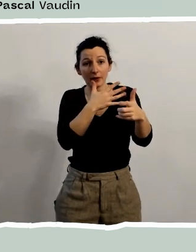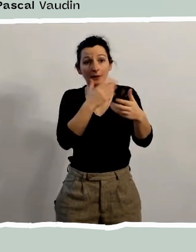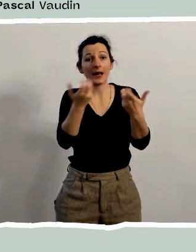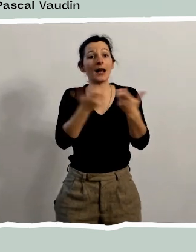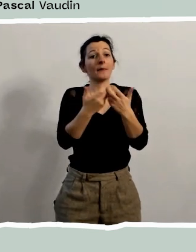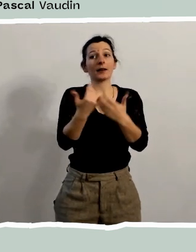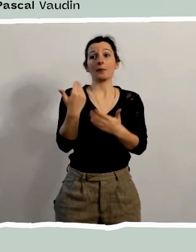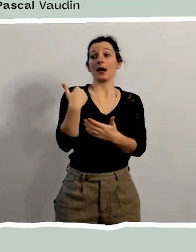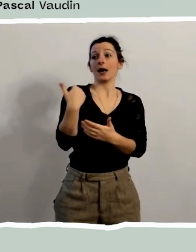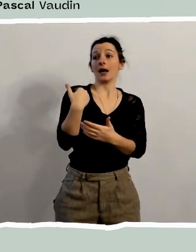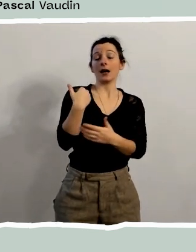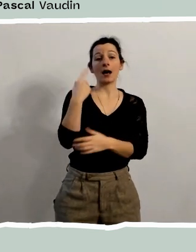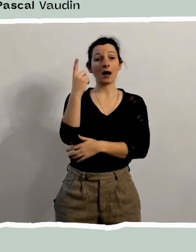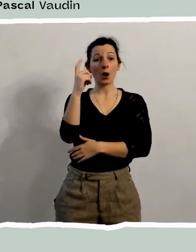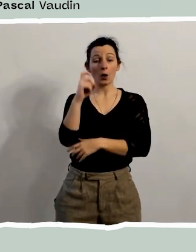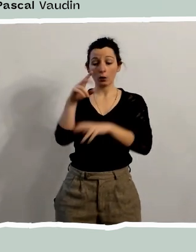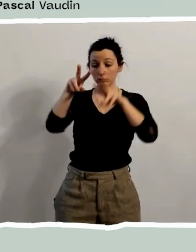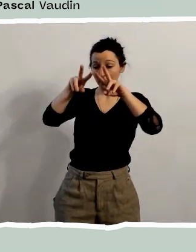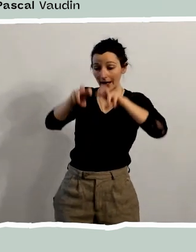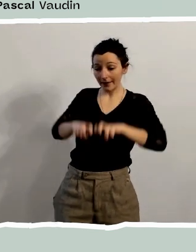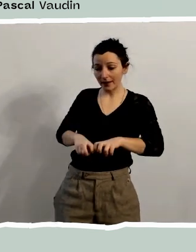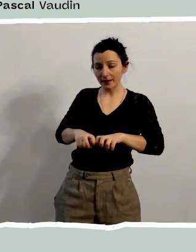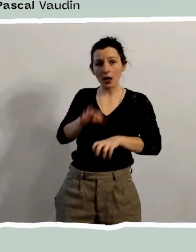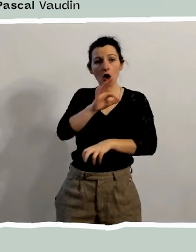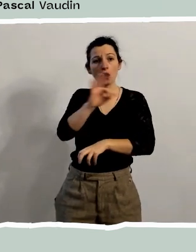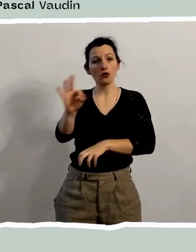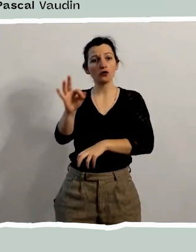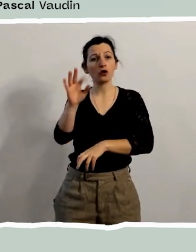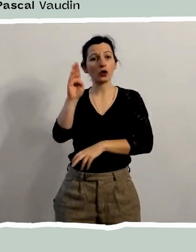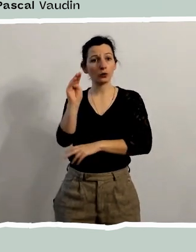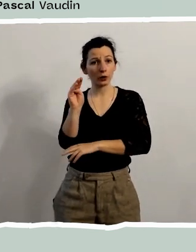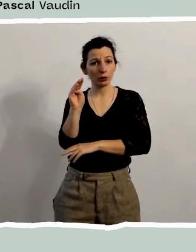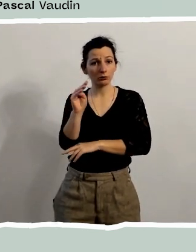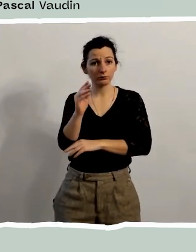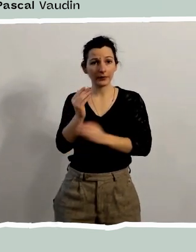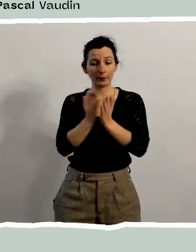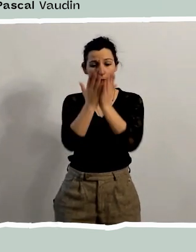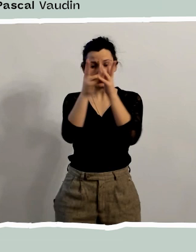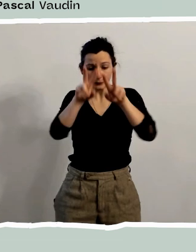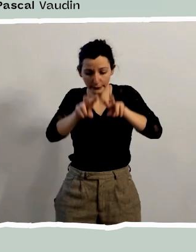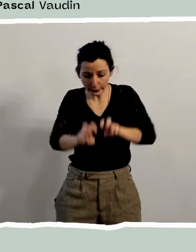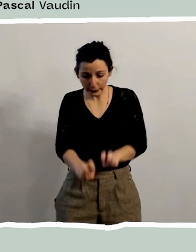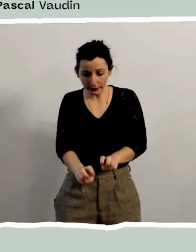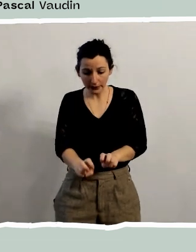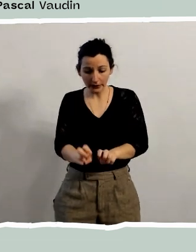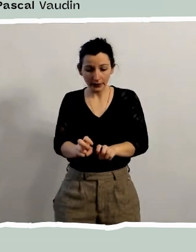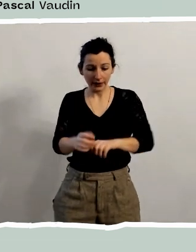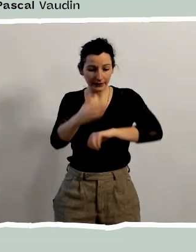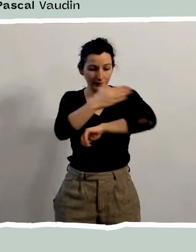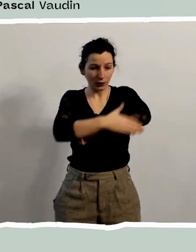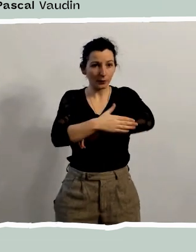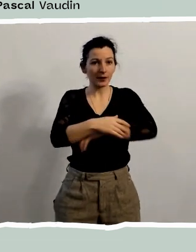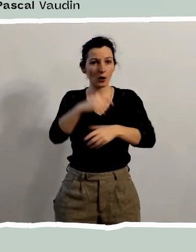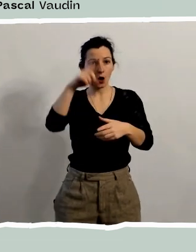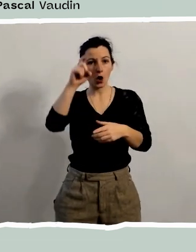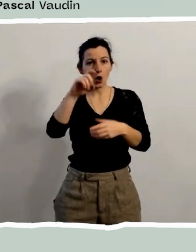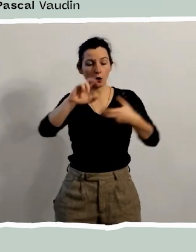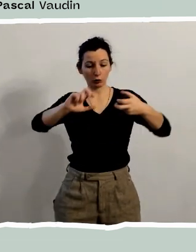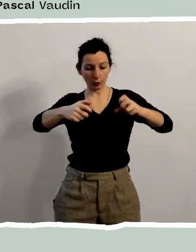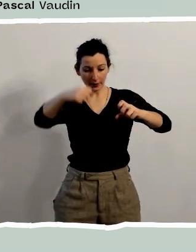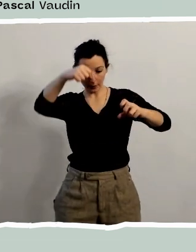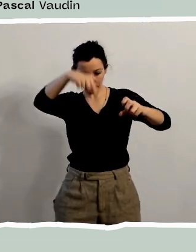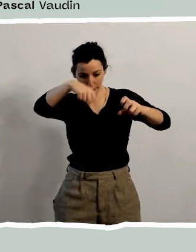Là, récemment, il y a une étude qui a été faite par France Bleu, qui s'appelle maintenant ICI, et ils ont fait une campagne de dosage dans les eaux du robinet, et on